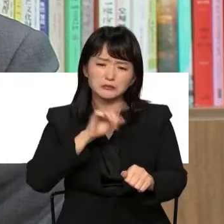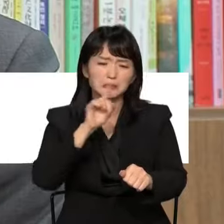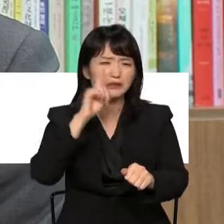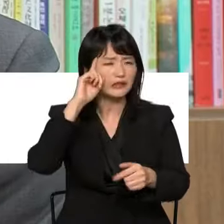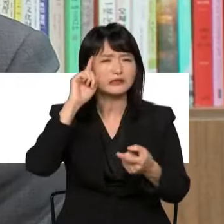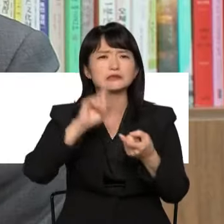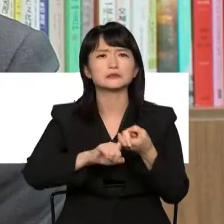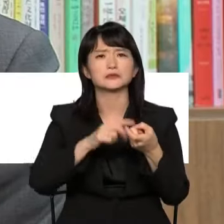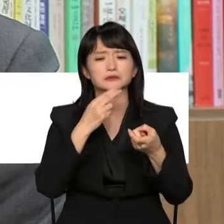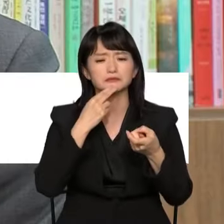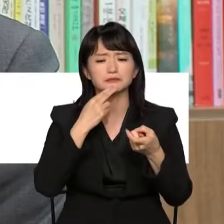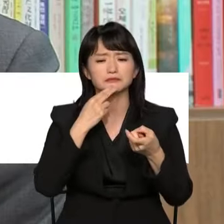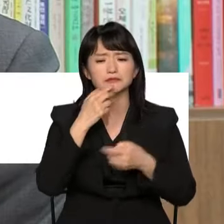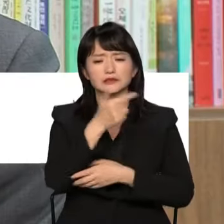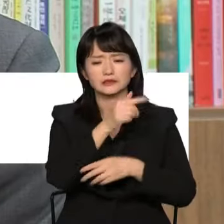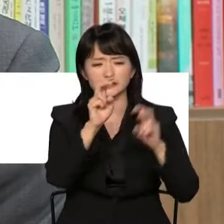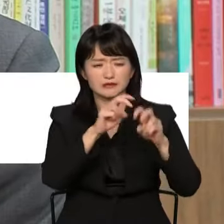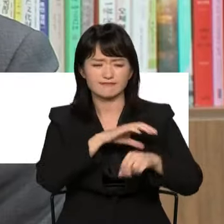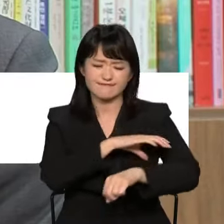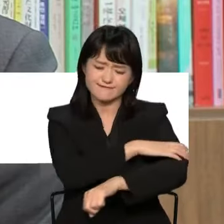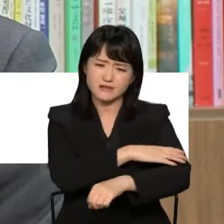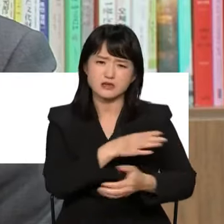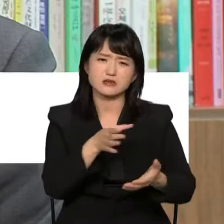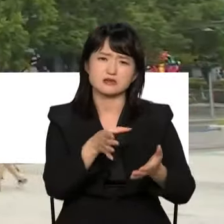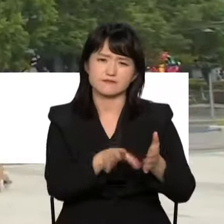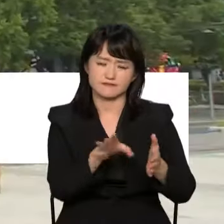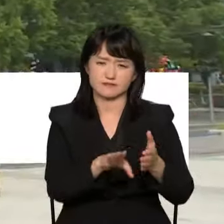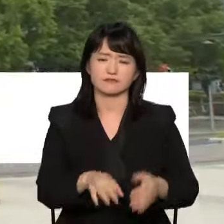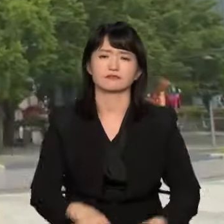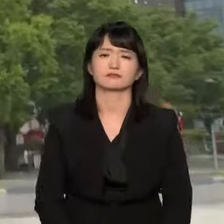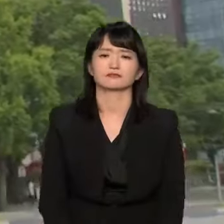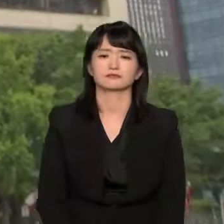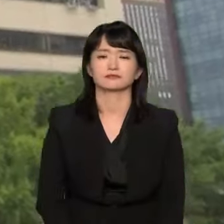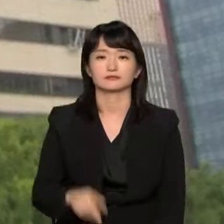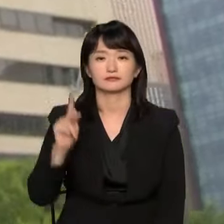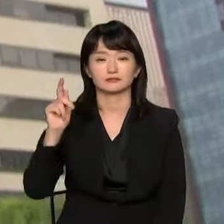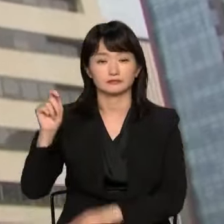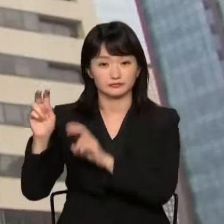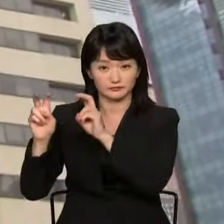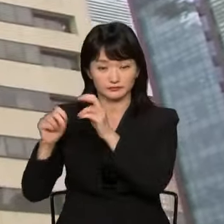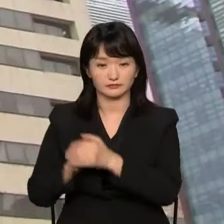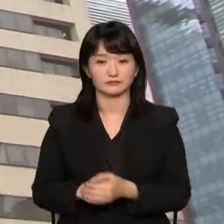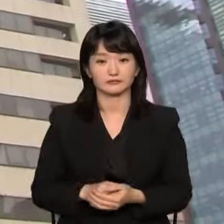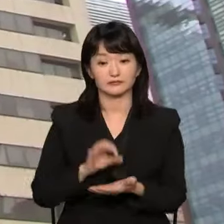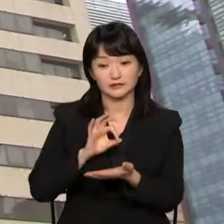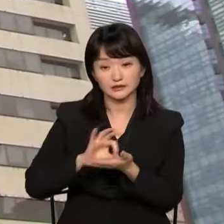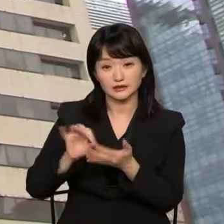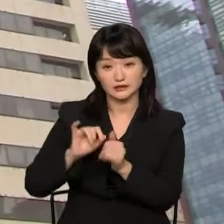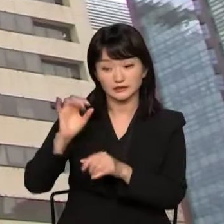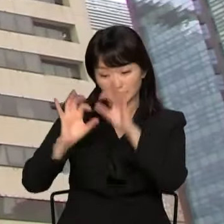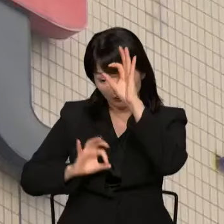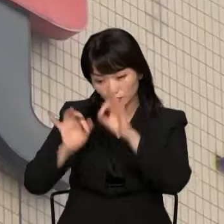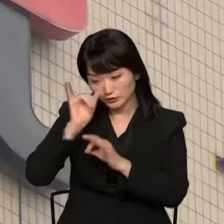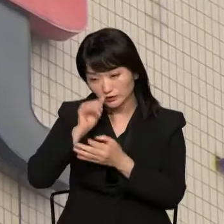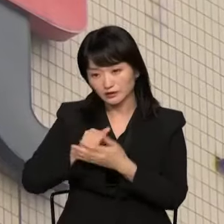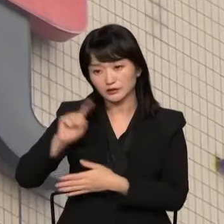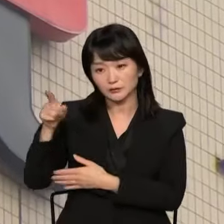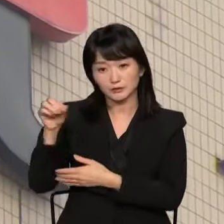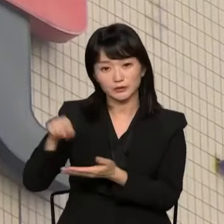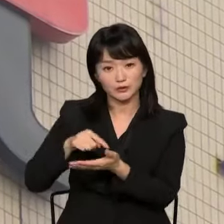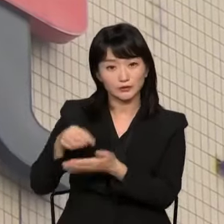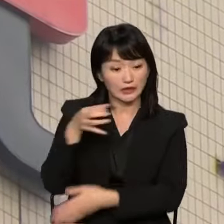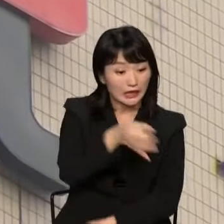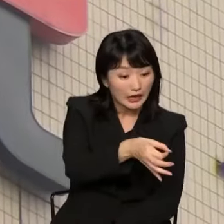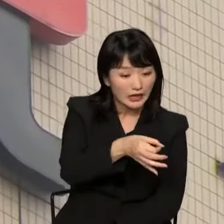전혀 관심을 두지 않는 대기업의 횡포라고 생각합니다. KT는 이용자 과실도 있으니 100만 원 정도 보상하겠다고